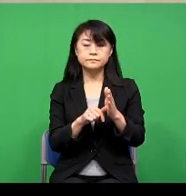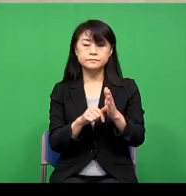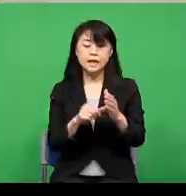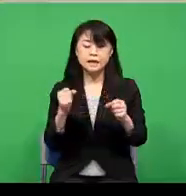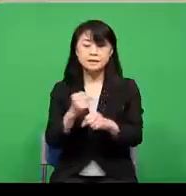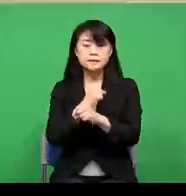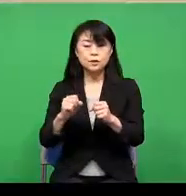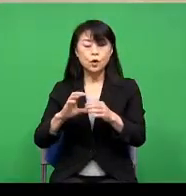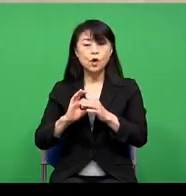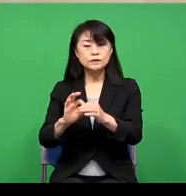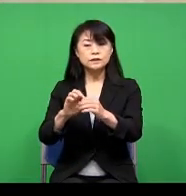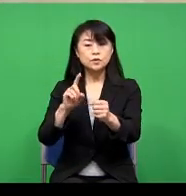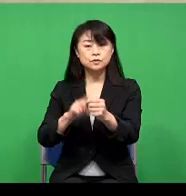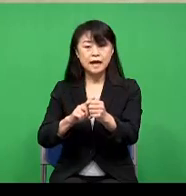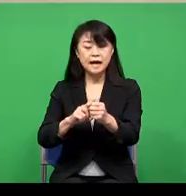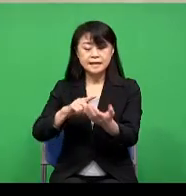企業の、